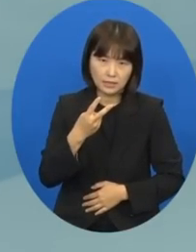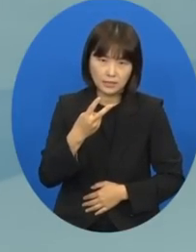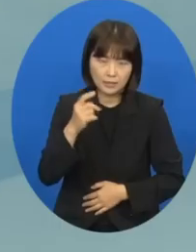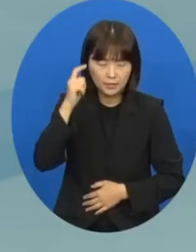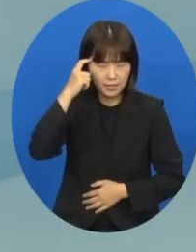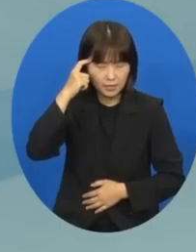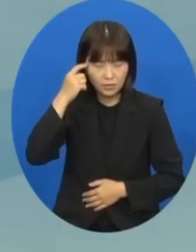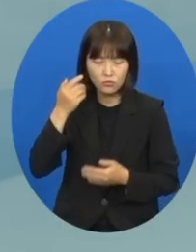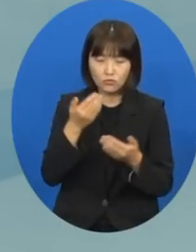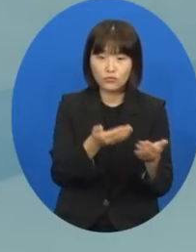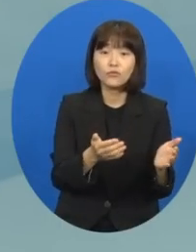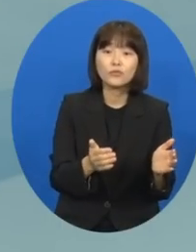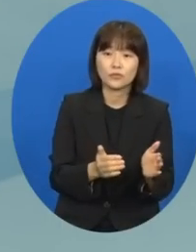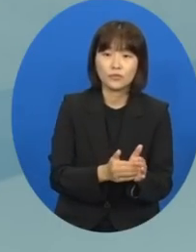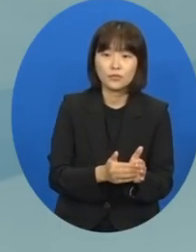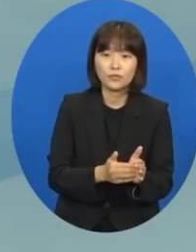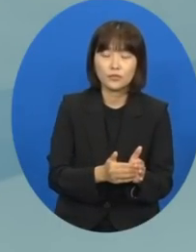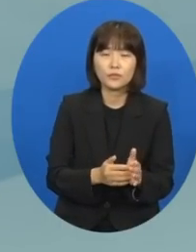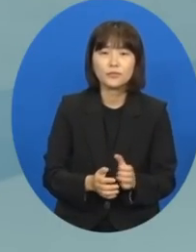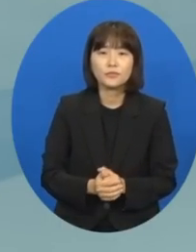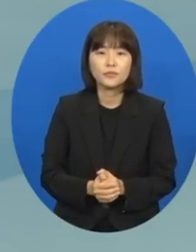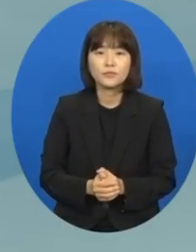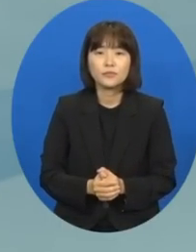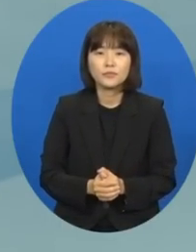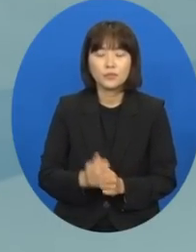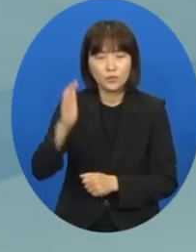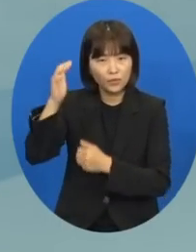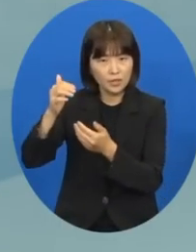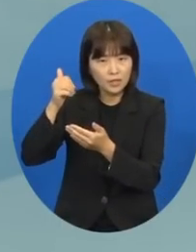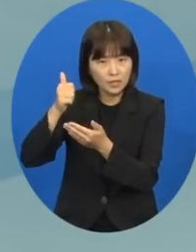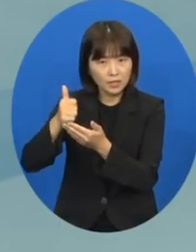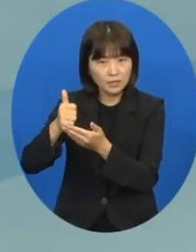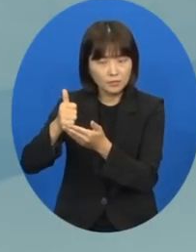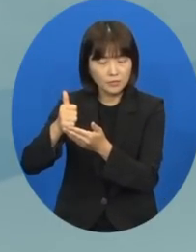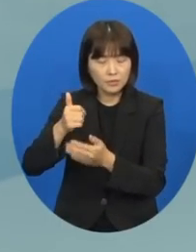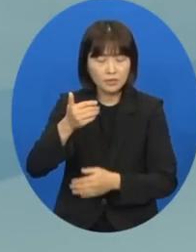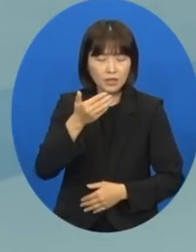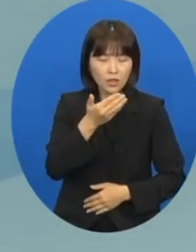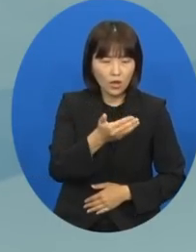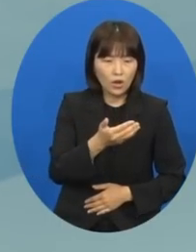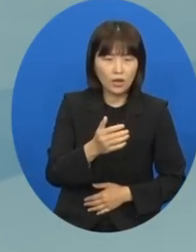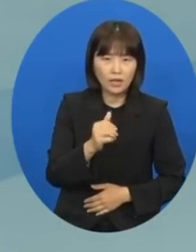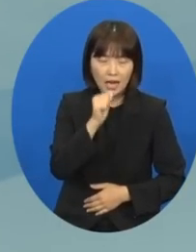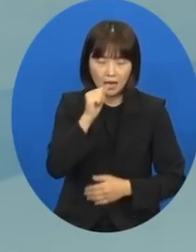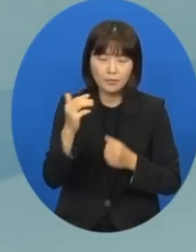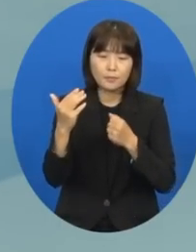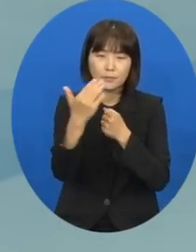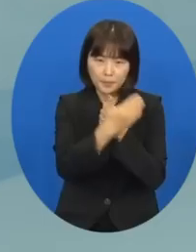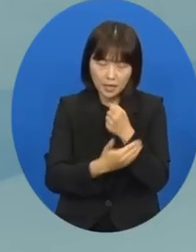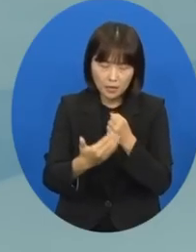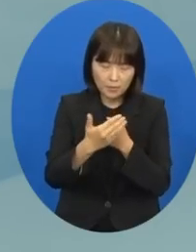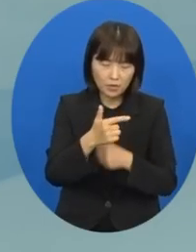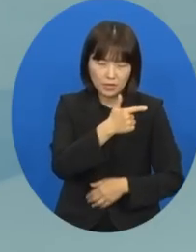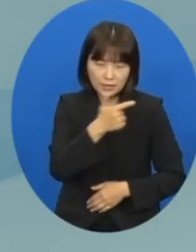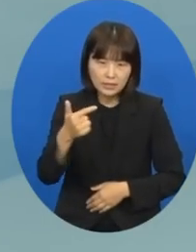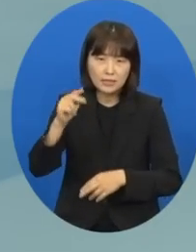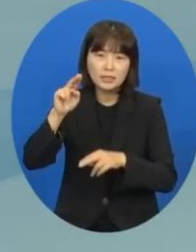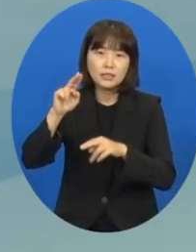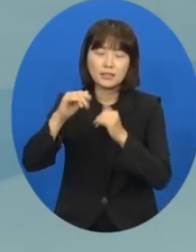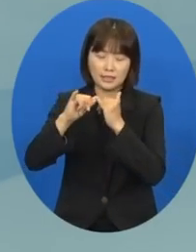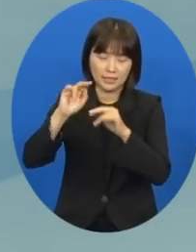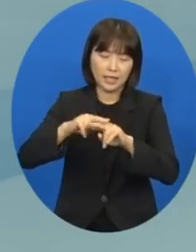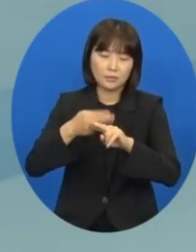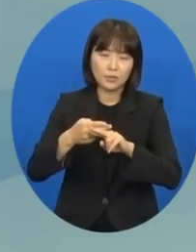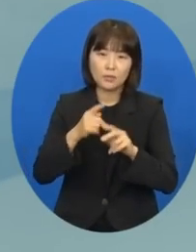되새겨 주셨습니다. 그러면서 하나님이 내가 너의 방패고 내가 너의 큰 상급이라고 말씀을 해주셨죠.